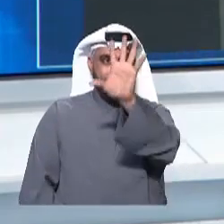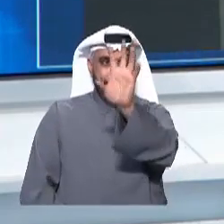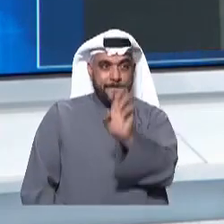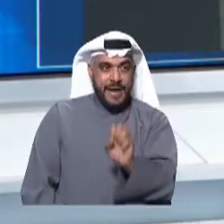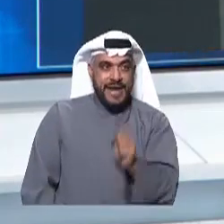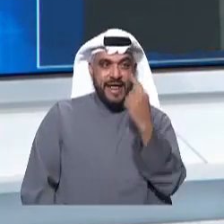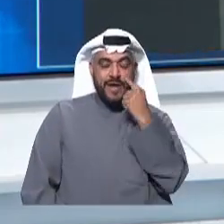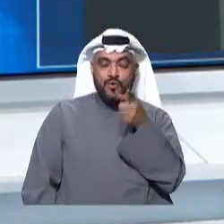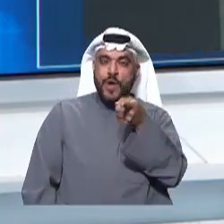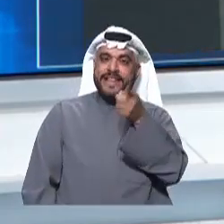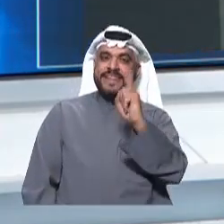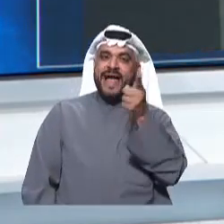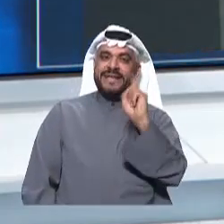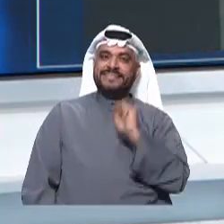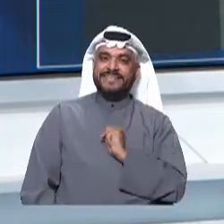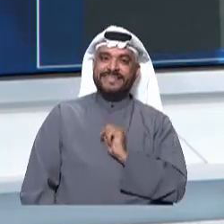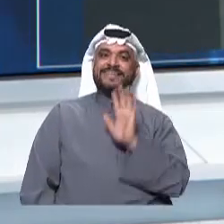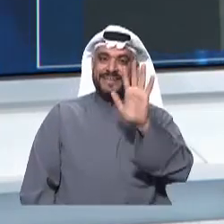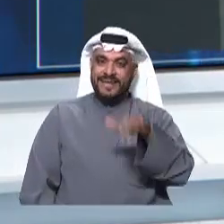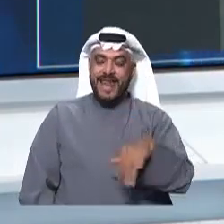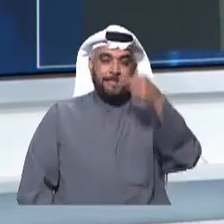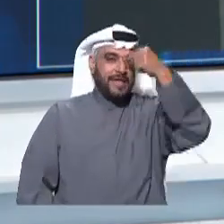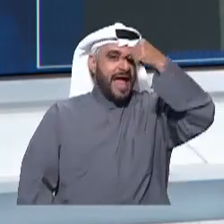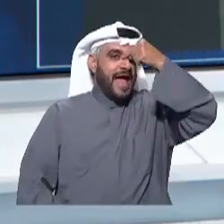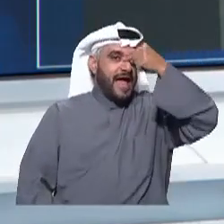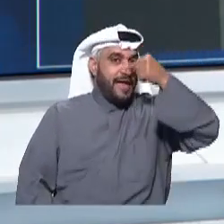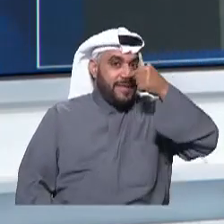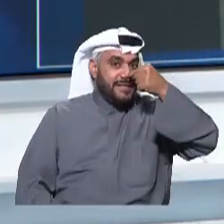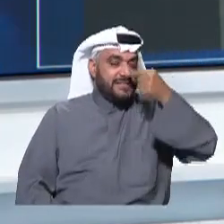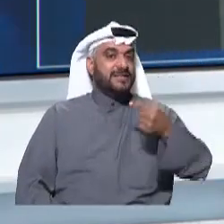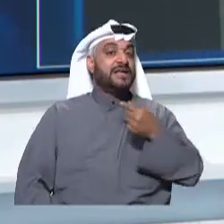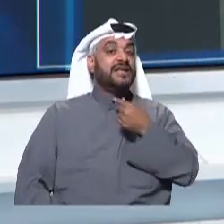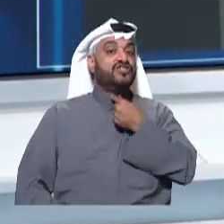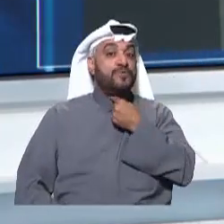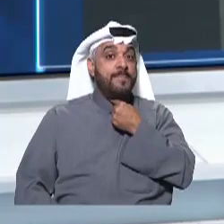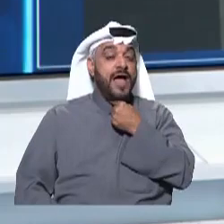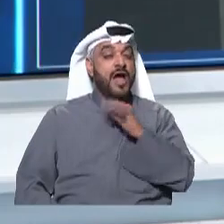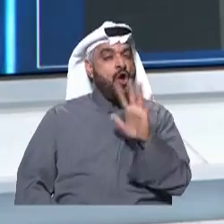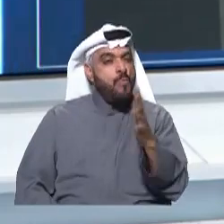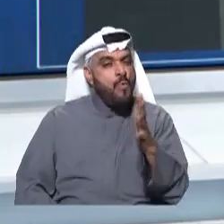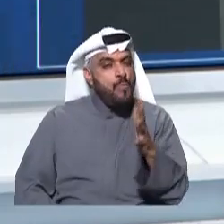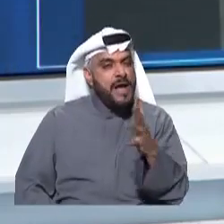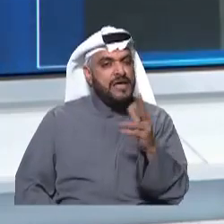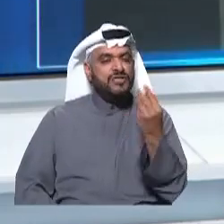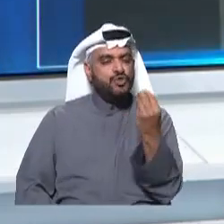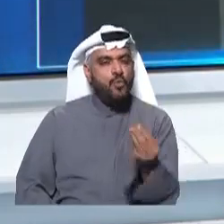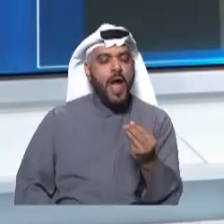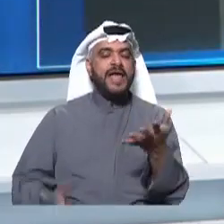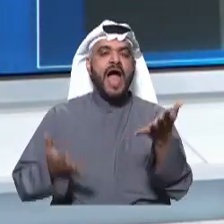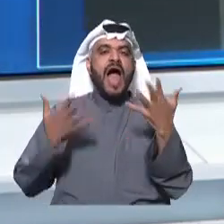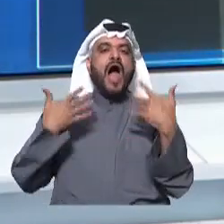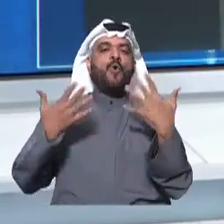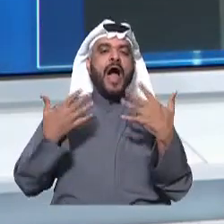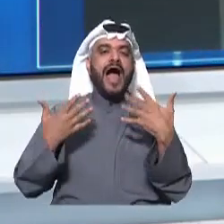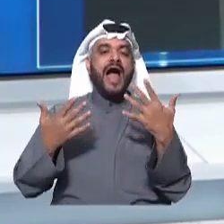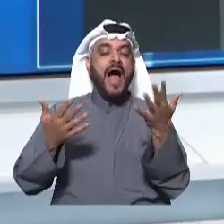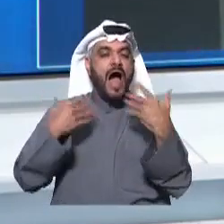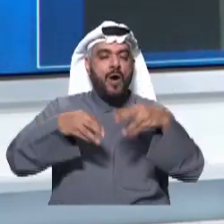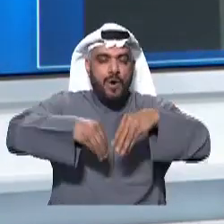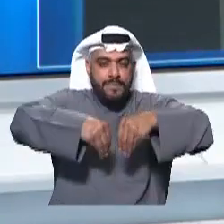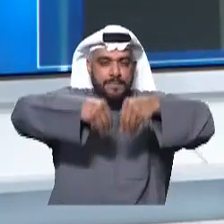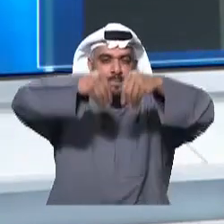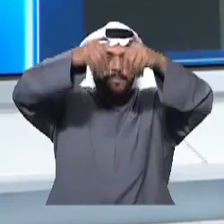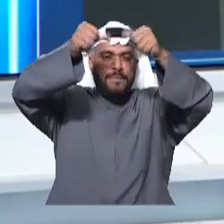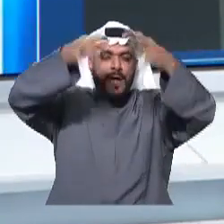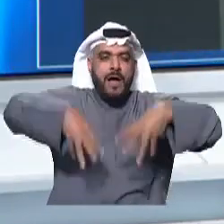الرياح الشمالية الغربية اللي استمر معنا يوم الخميس والجمعة، متوقع أنها تنشط على فترات، فرص لبعض الغبار المثار يوم الخميس على المناطق